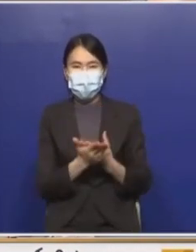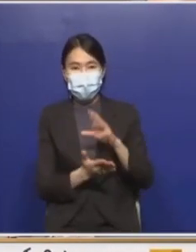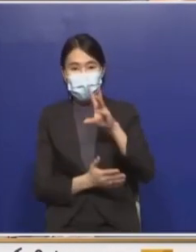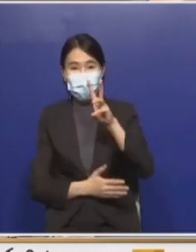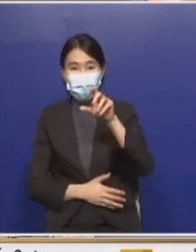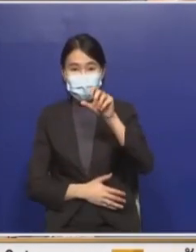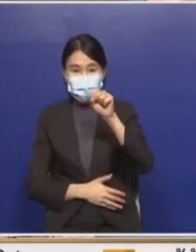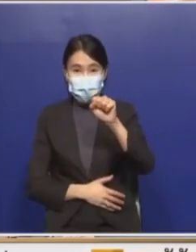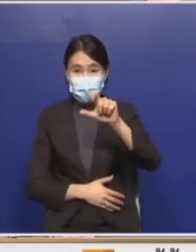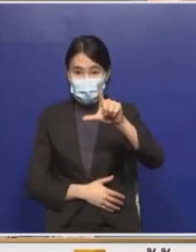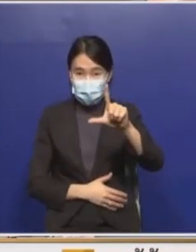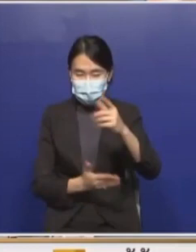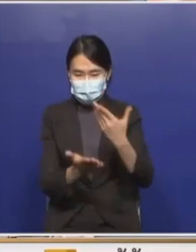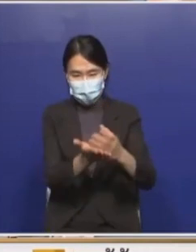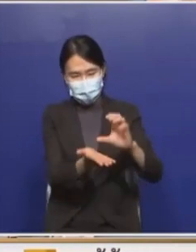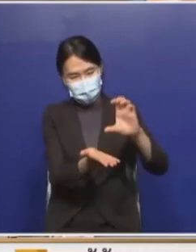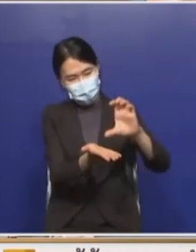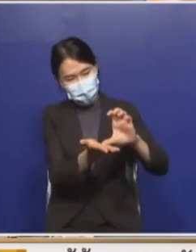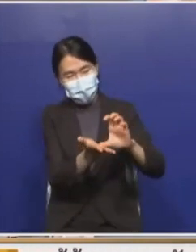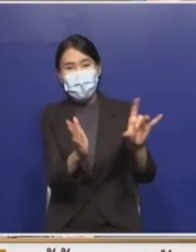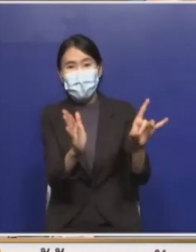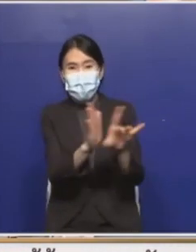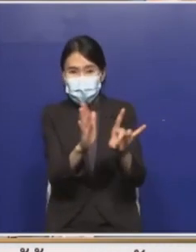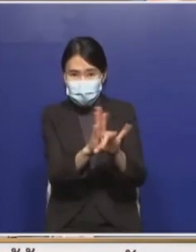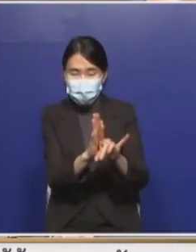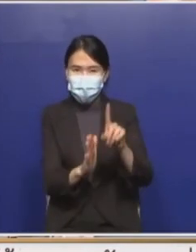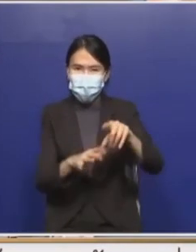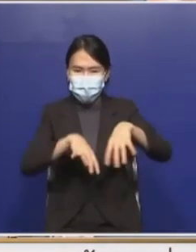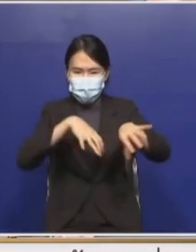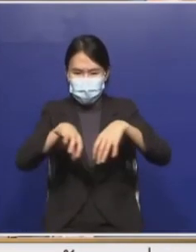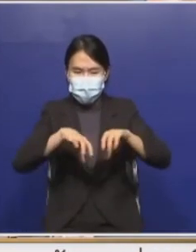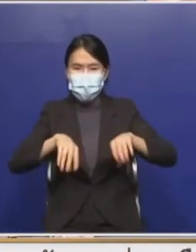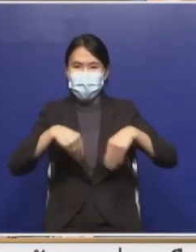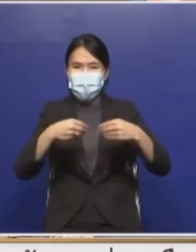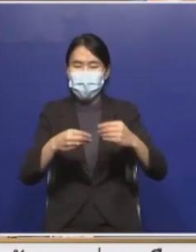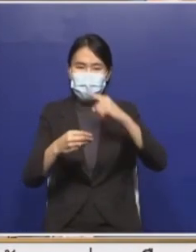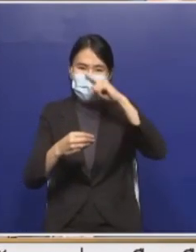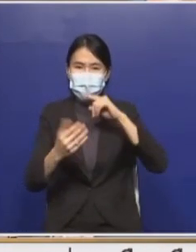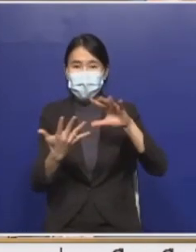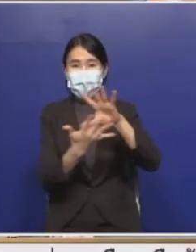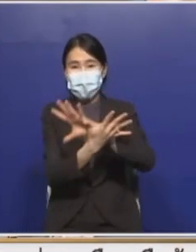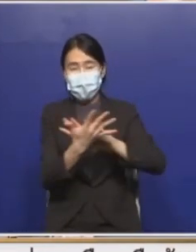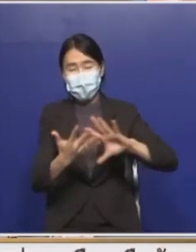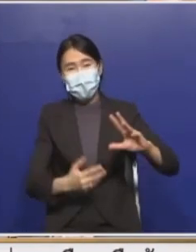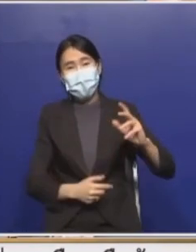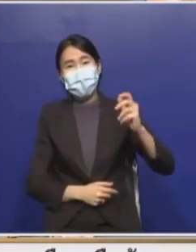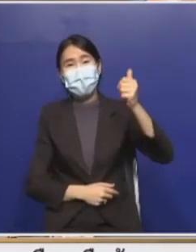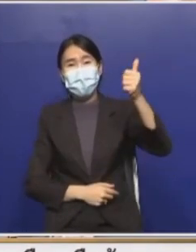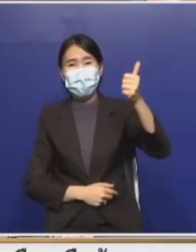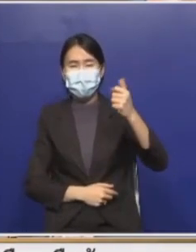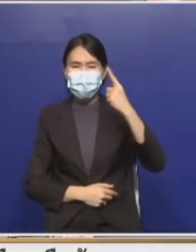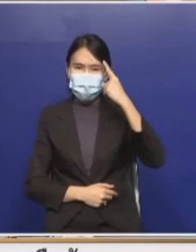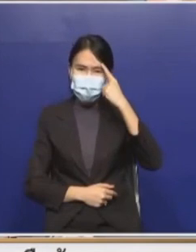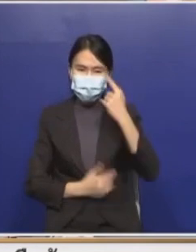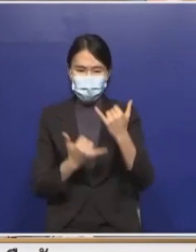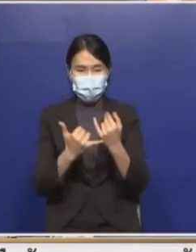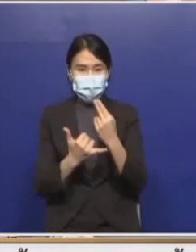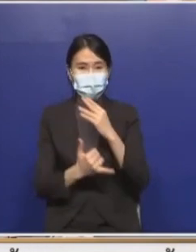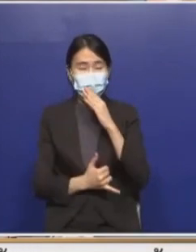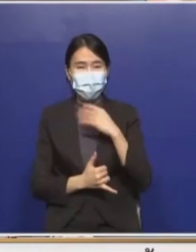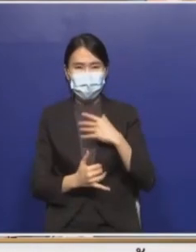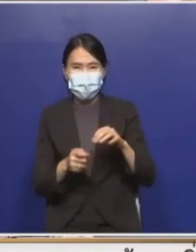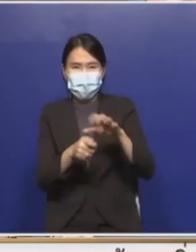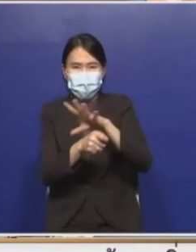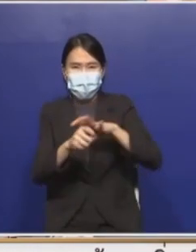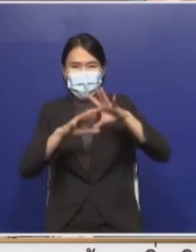ก้อนสุดท้ายที่ท่านจะต้องเอามาบริหารจัดการเอาสถานการณ์ปกติกลับคืน